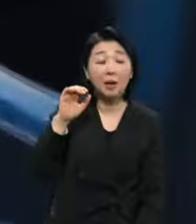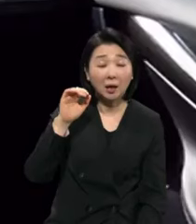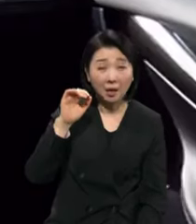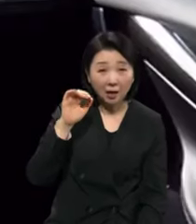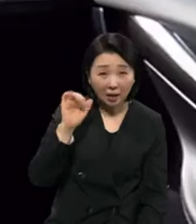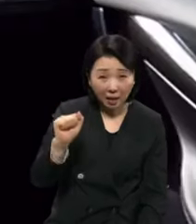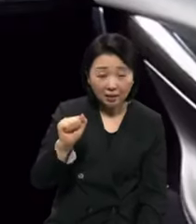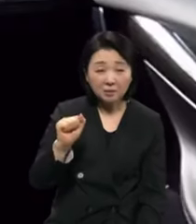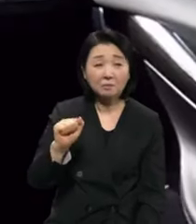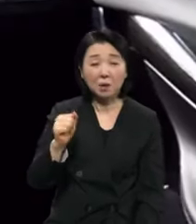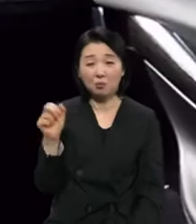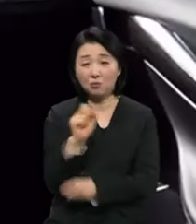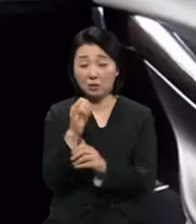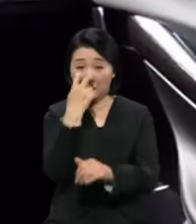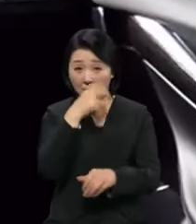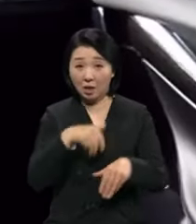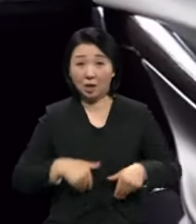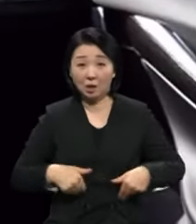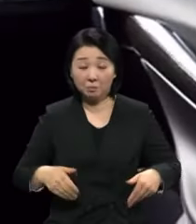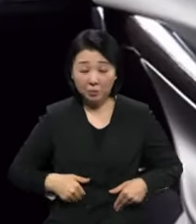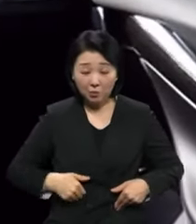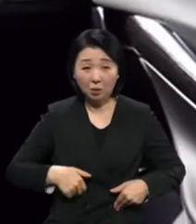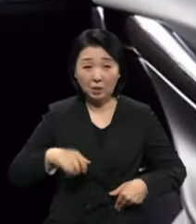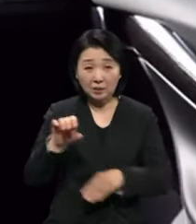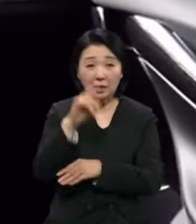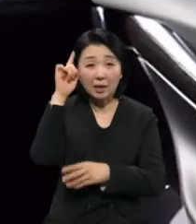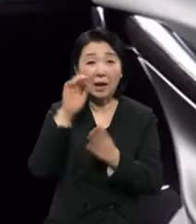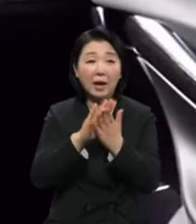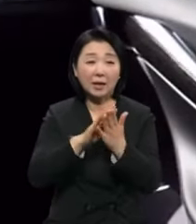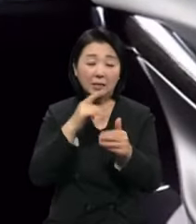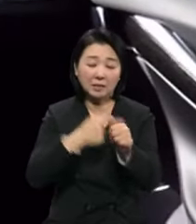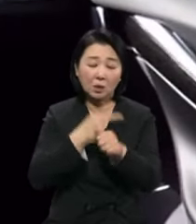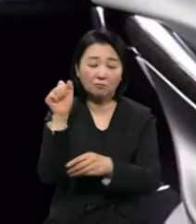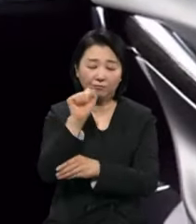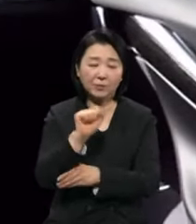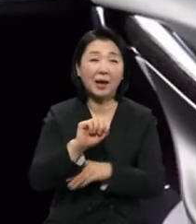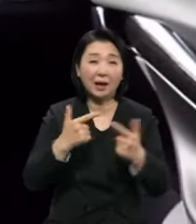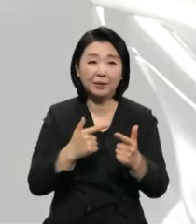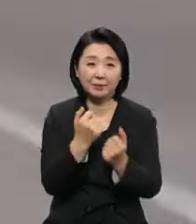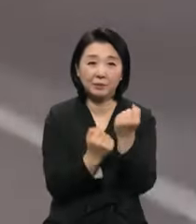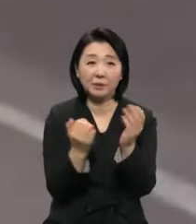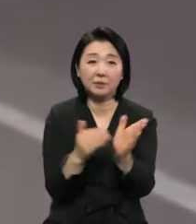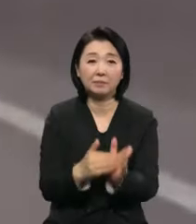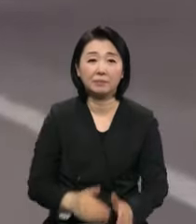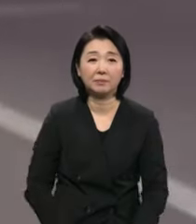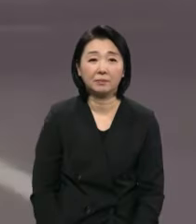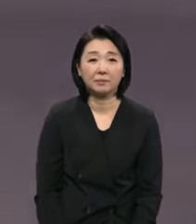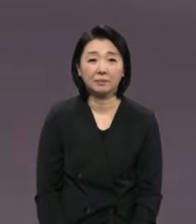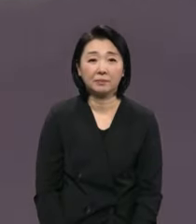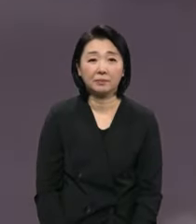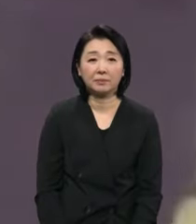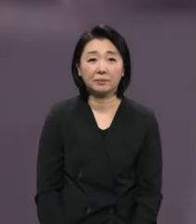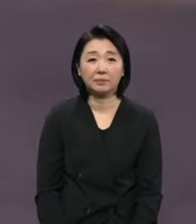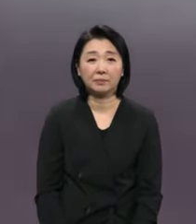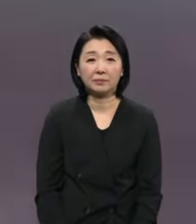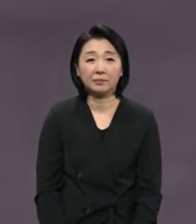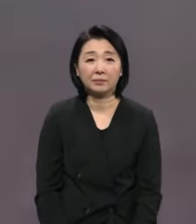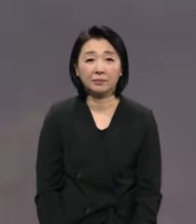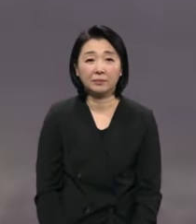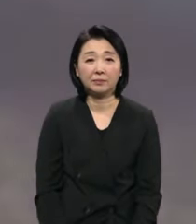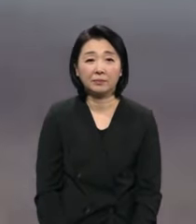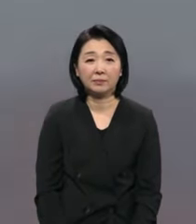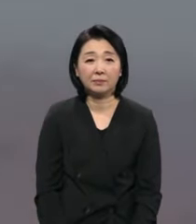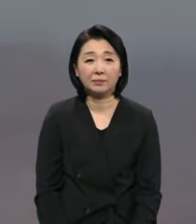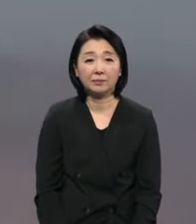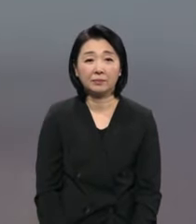적극적인 감독이 필요하며 차량이 자율적으로 주행하는 것은 아니다라고 설명했습니다. 로스앤젤레스에서 JTBC